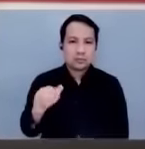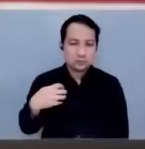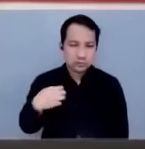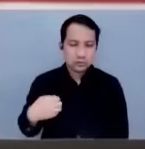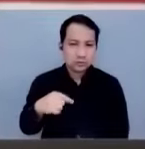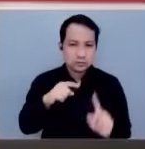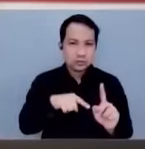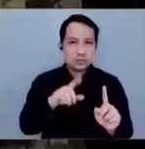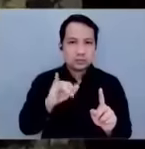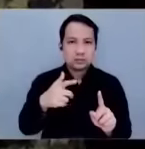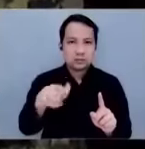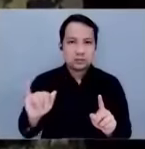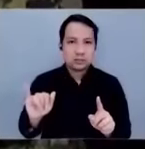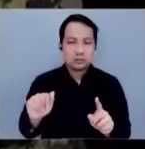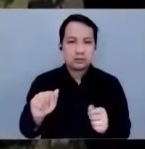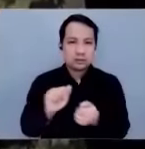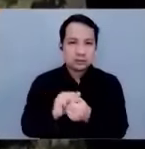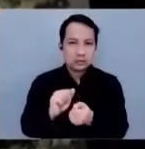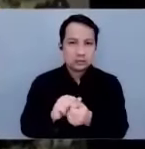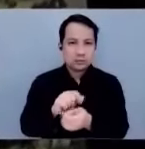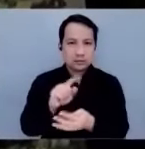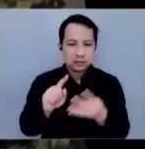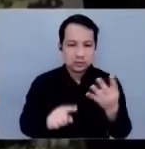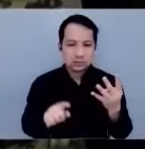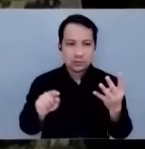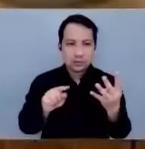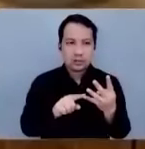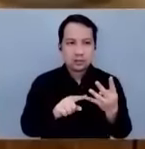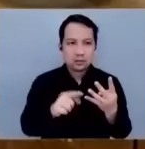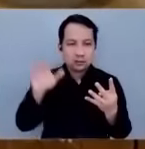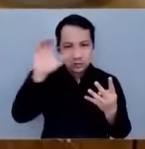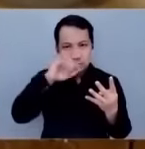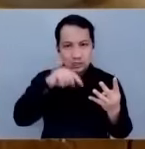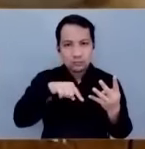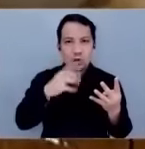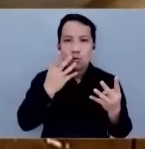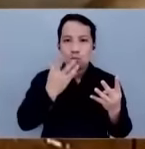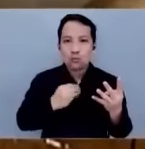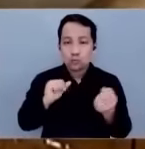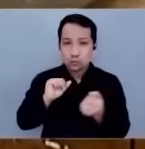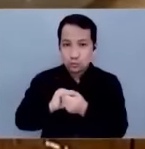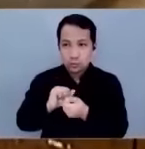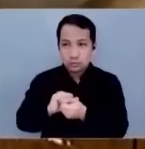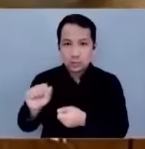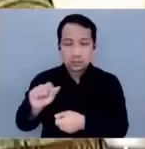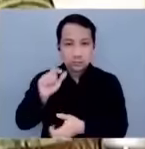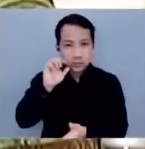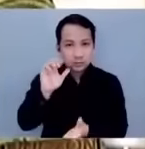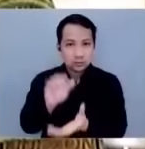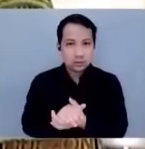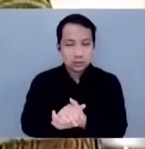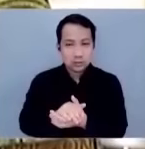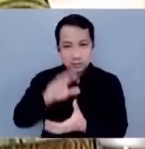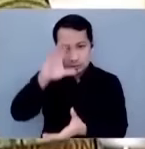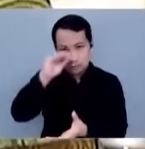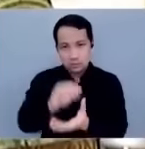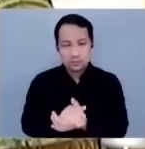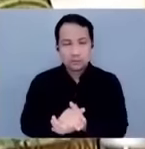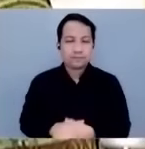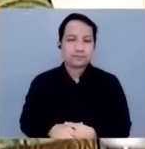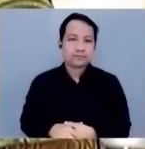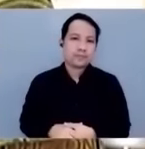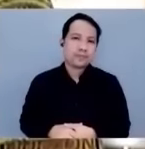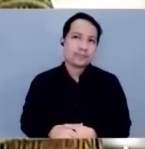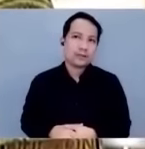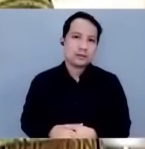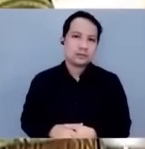sa apat na suspect. Tatlo sa kanila ay hinahanap pa kasama ang kanyang mister. Case folder po natin ay halos kumpleto